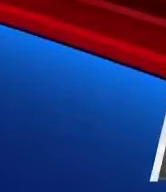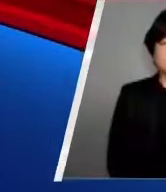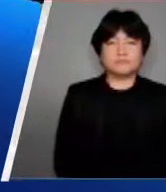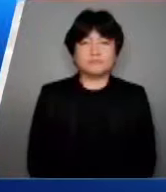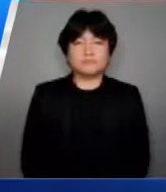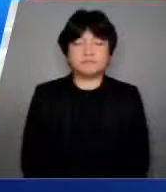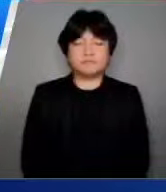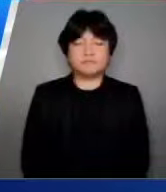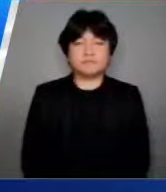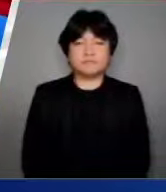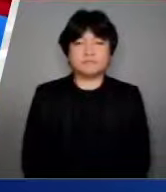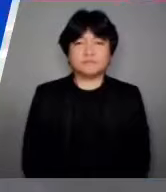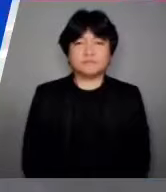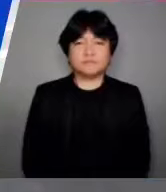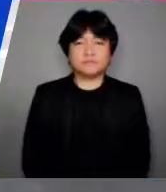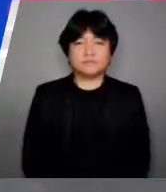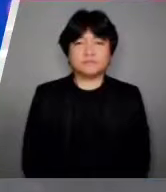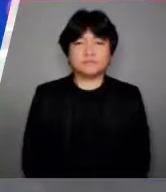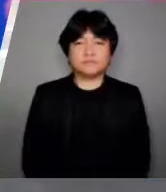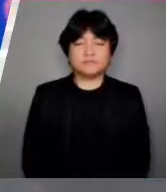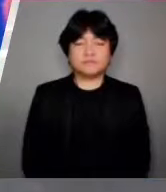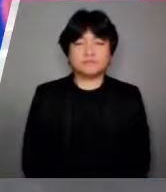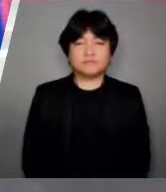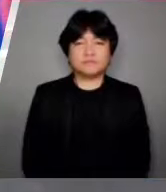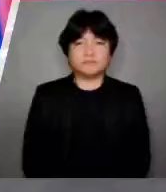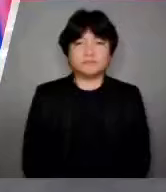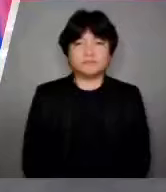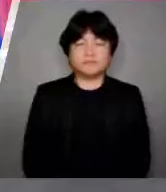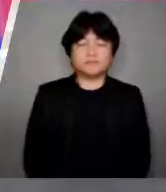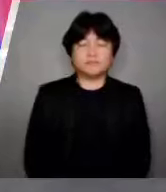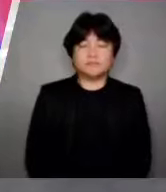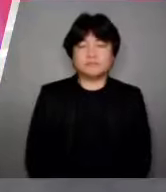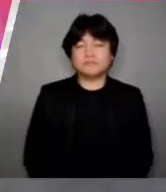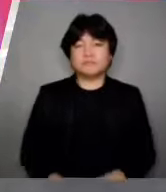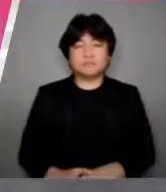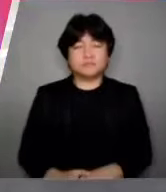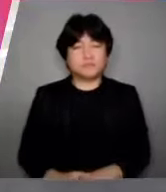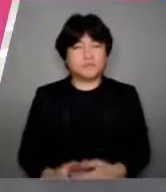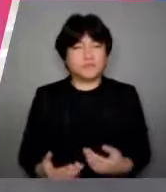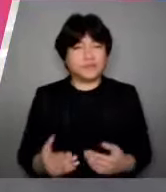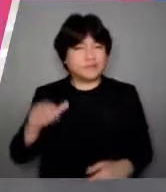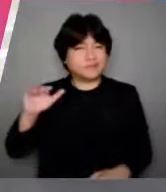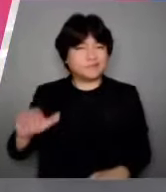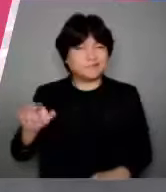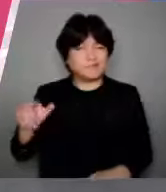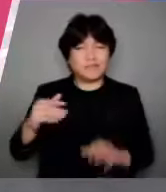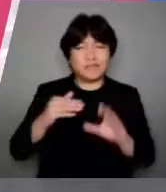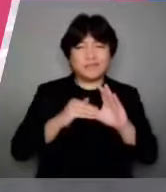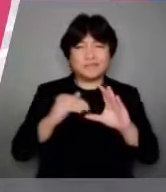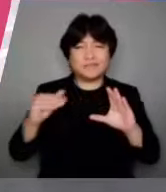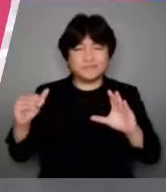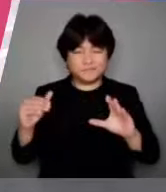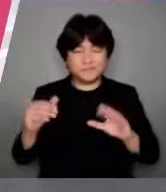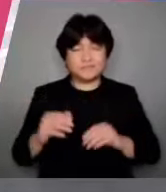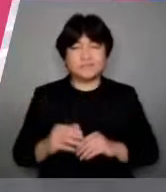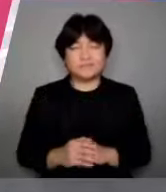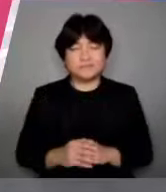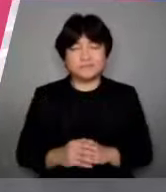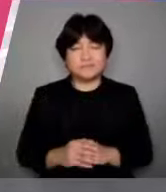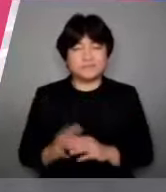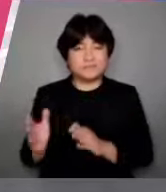Bida ang isang taong gulang na bata sa graduation rites ng isang kolehiyo sa La Union. At agaw pansin naman ang isang guro sa Batanes na